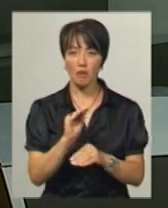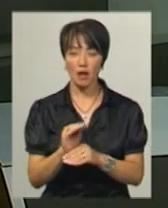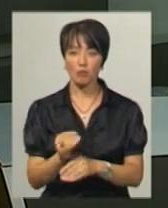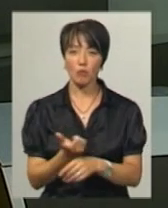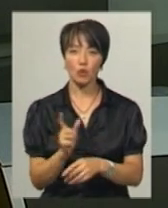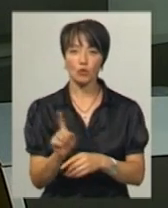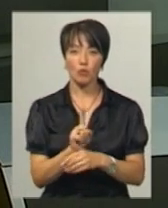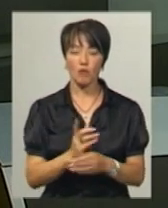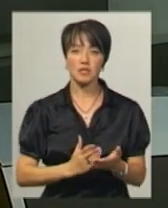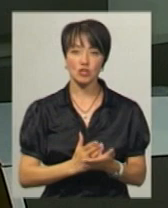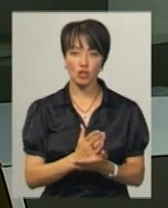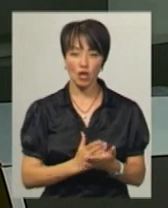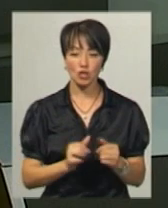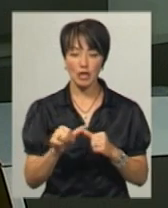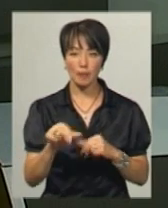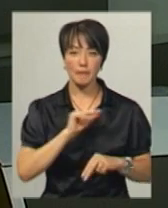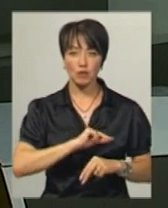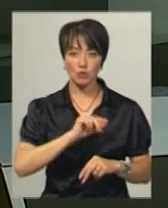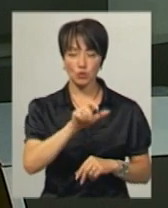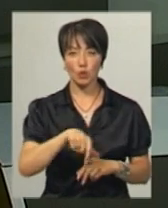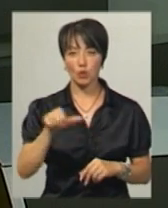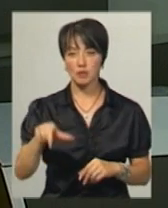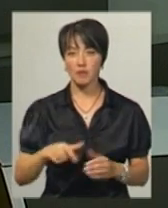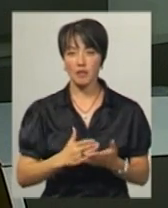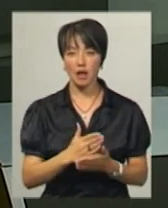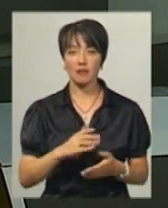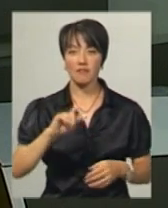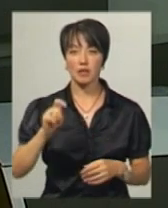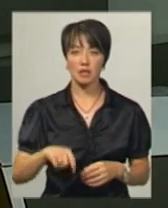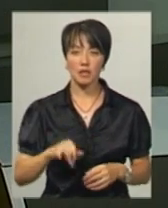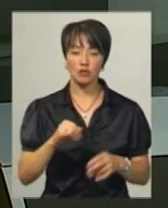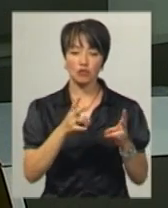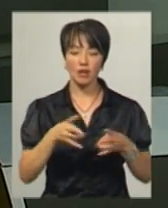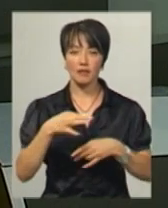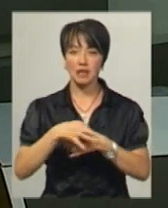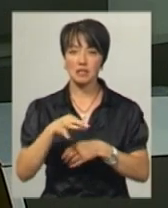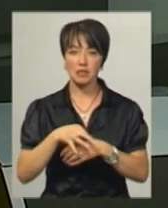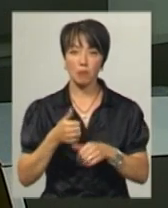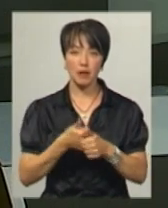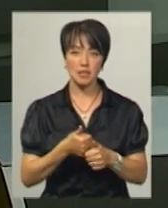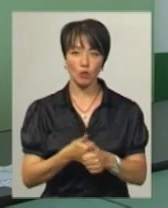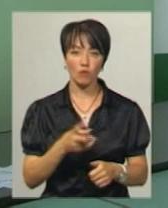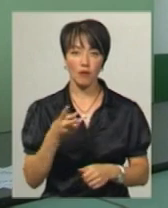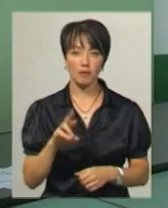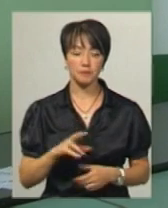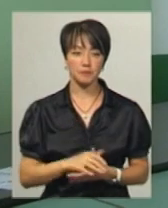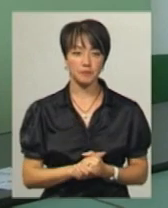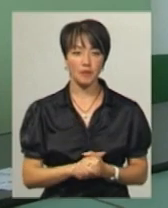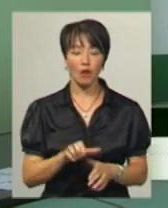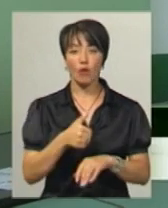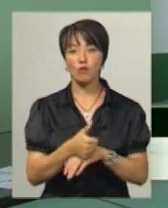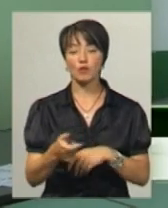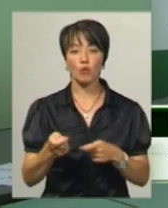понаднормативний стаж, крім працюючих осіб, ветеранам війни та жертвам нацистських переслідувань. Головним